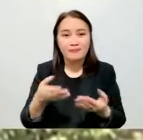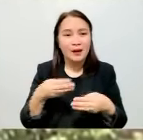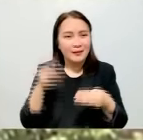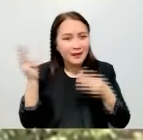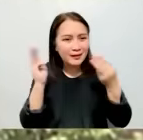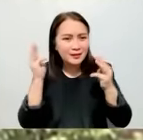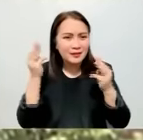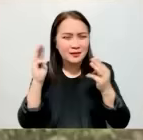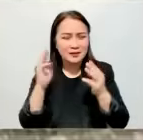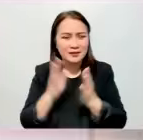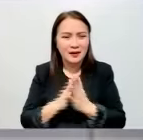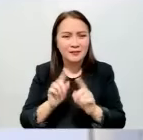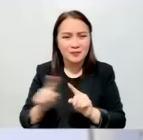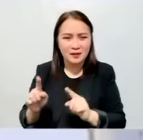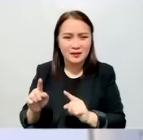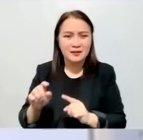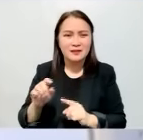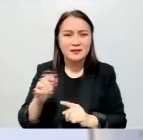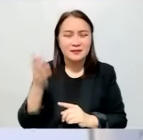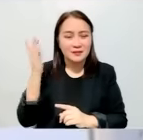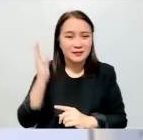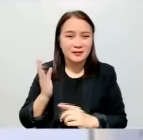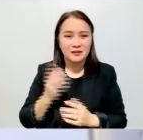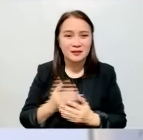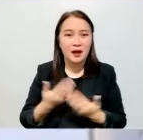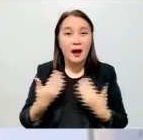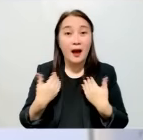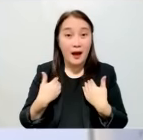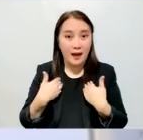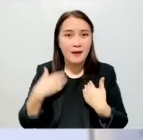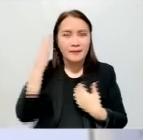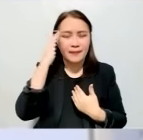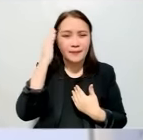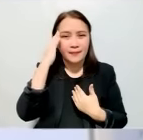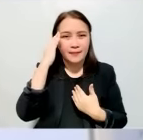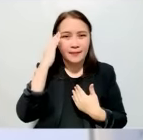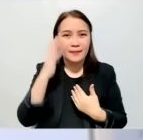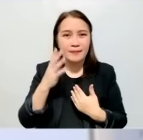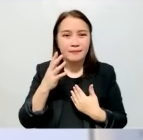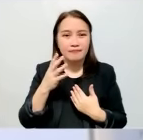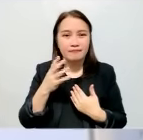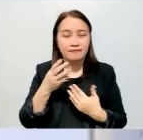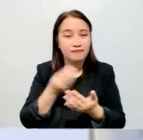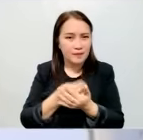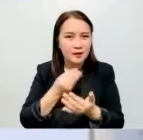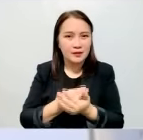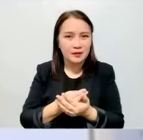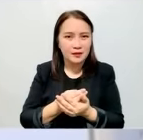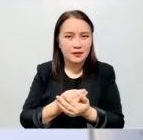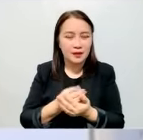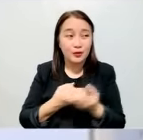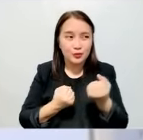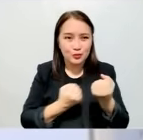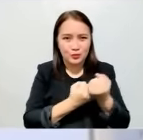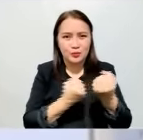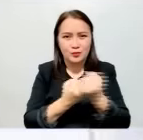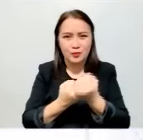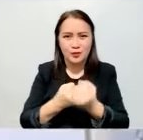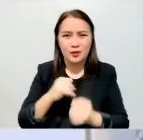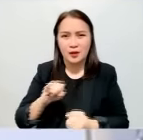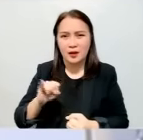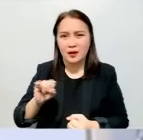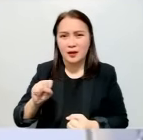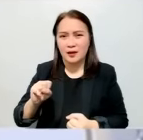Qatar at Saudi Arabia. We have a presumption that these are remittances for the purpose of supporting the ISIS on